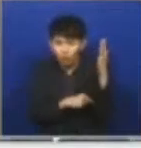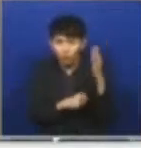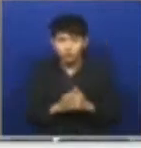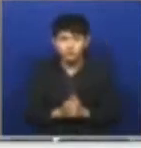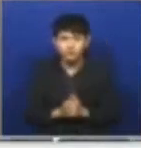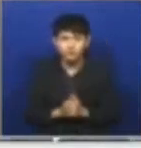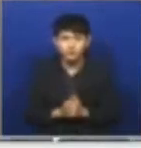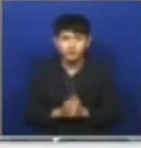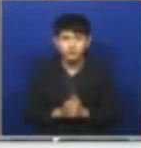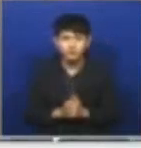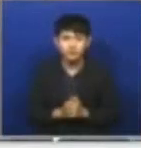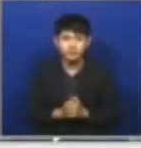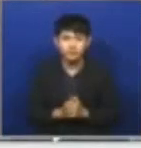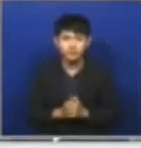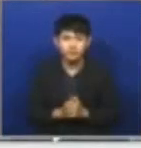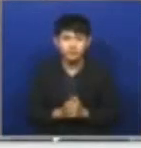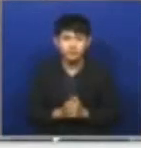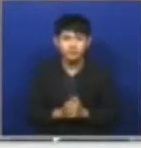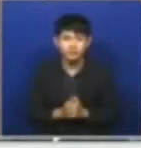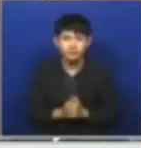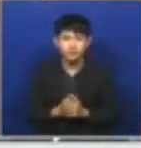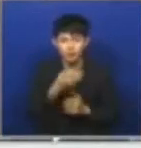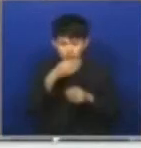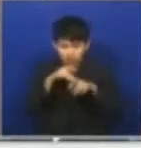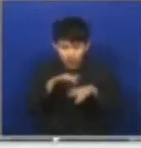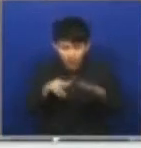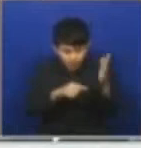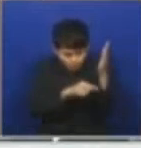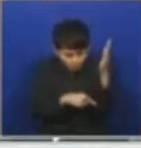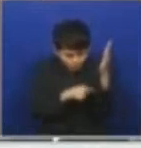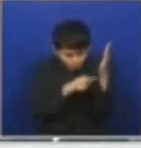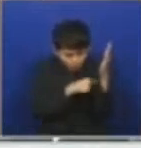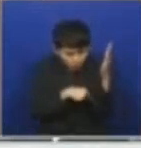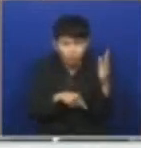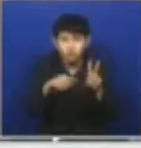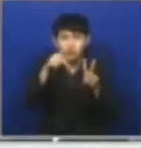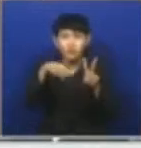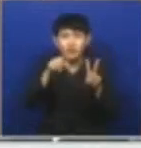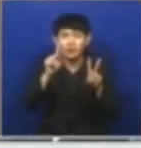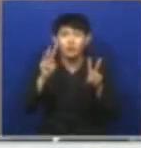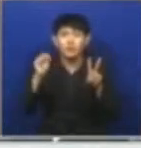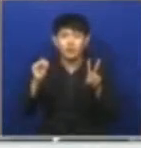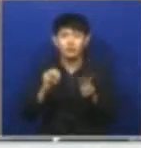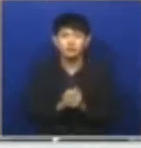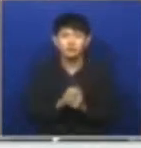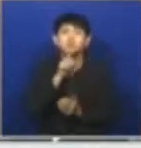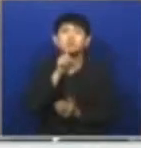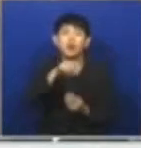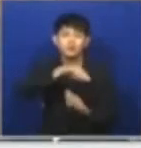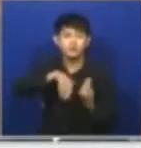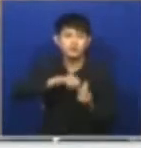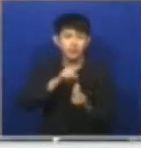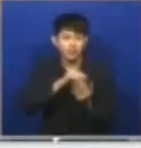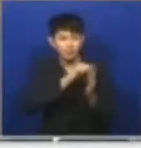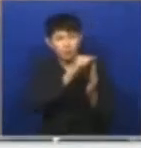รแล้วก็ 2,000 กว่ากิโลเมตรทางทะเลถามว่าเศรษฐกิจชายแด